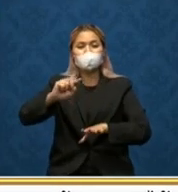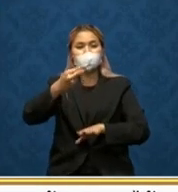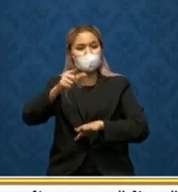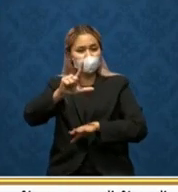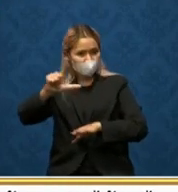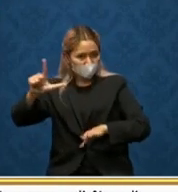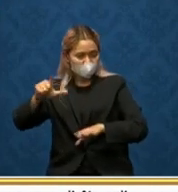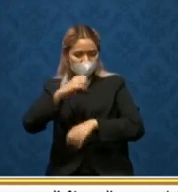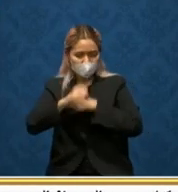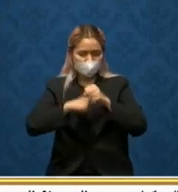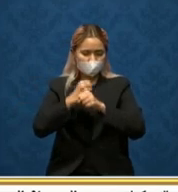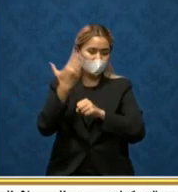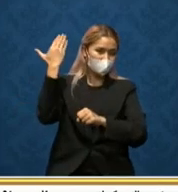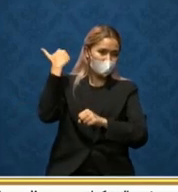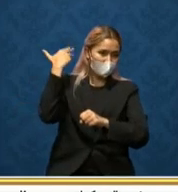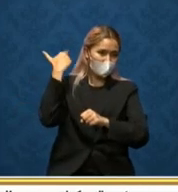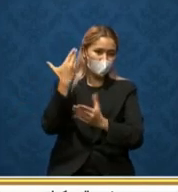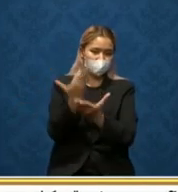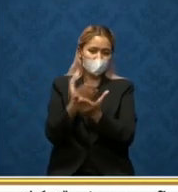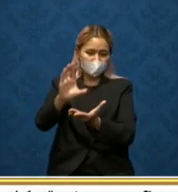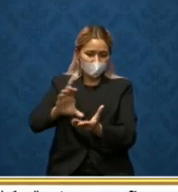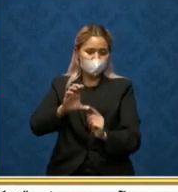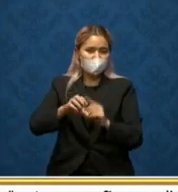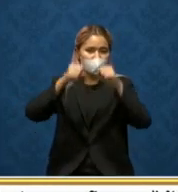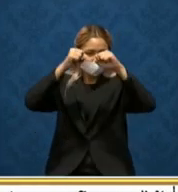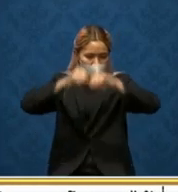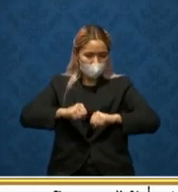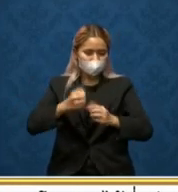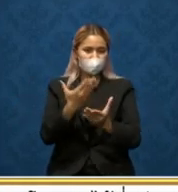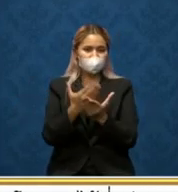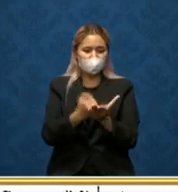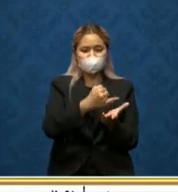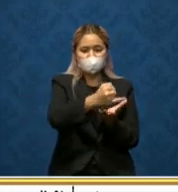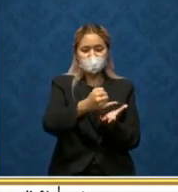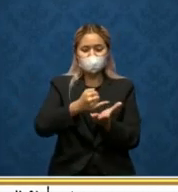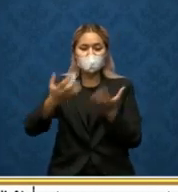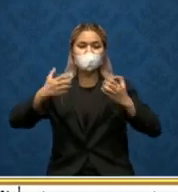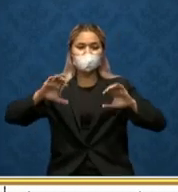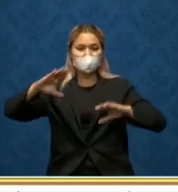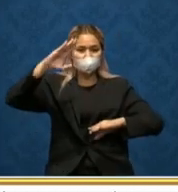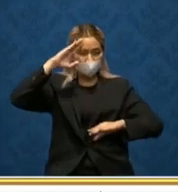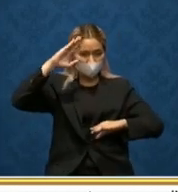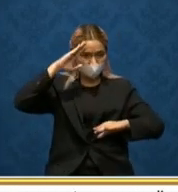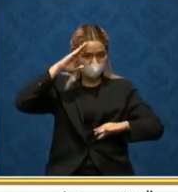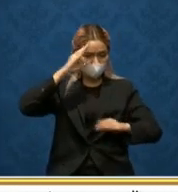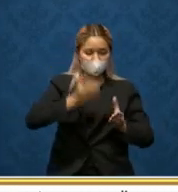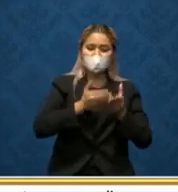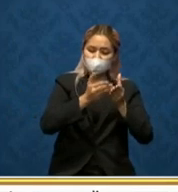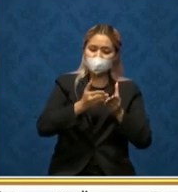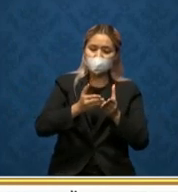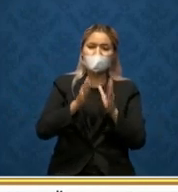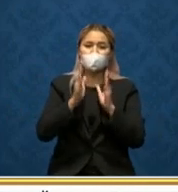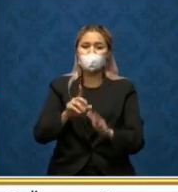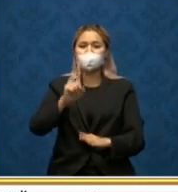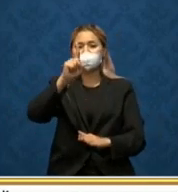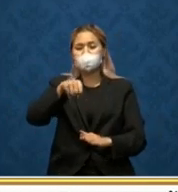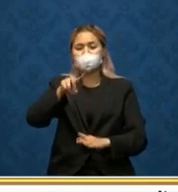แล้วปลายปีที่แล้วอนุมัติงบกลางไปจ่ายเงินเดือนข้าราชการทหารกองทัพบกกองทัพเรือ 1,200ล้าน